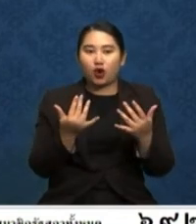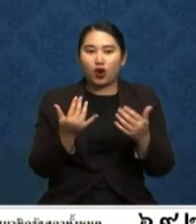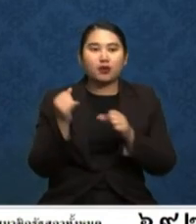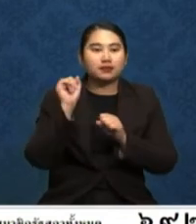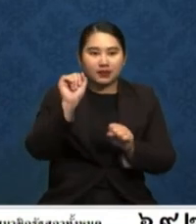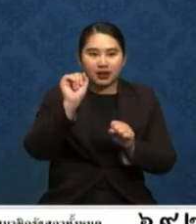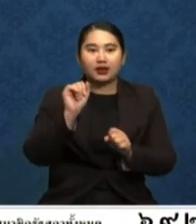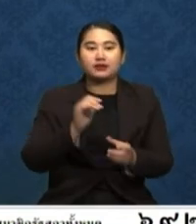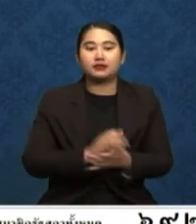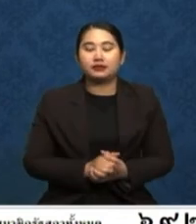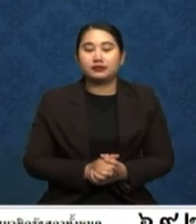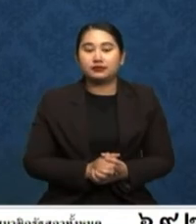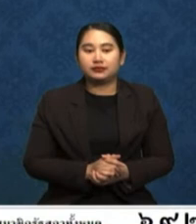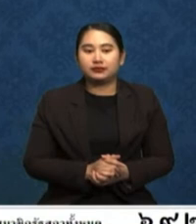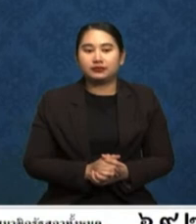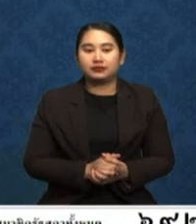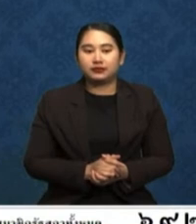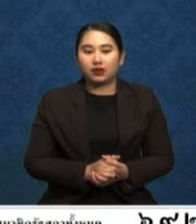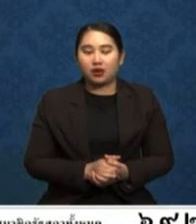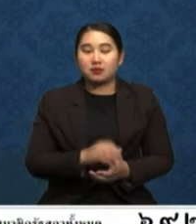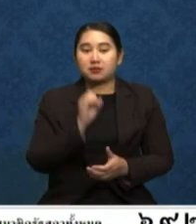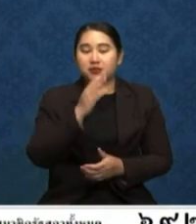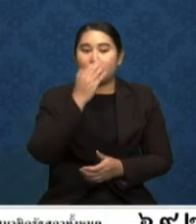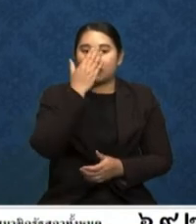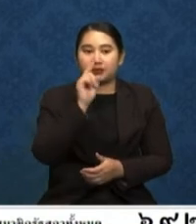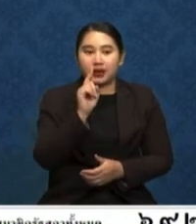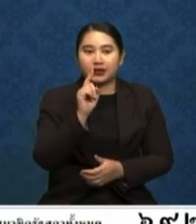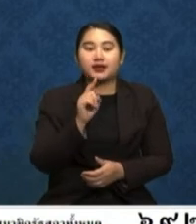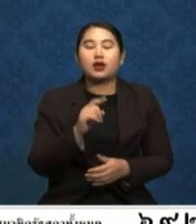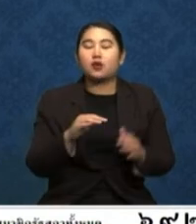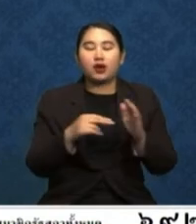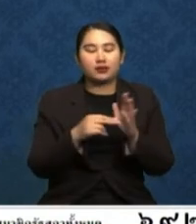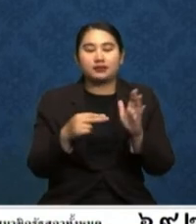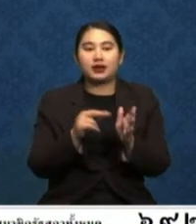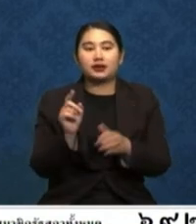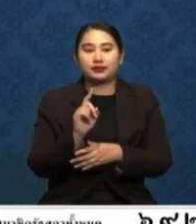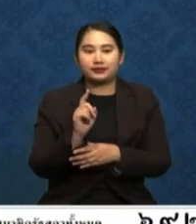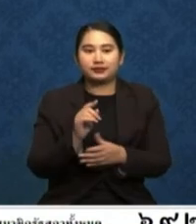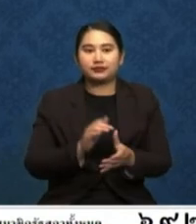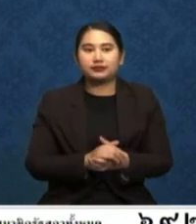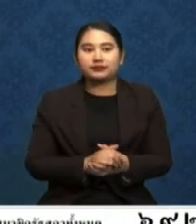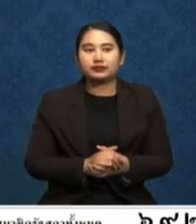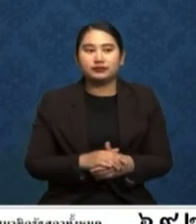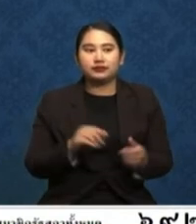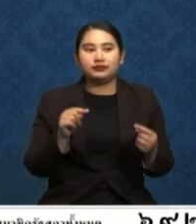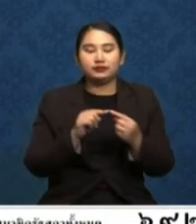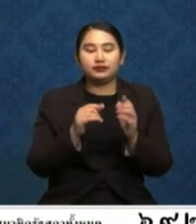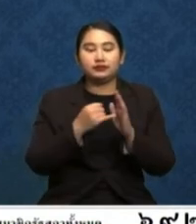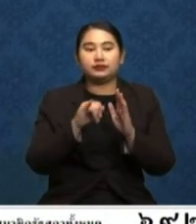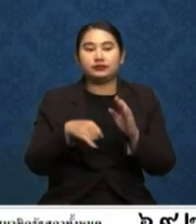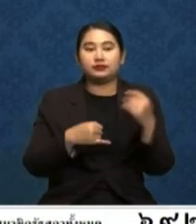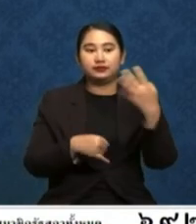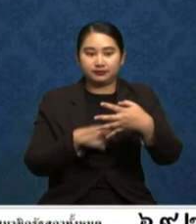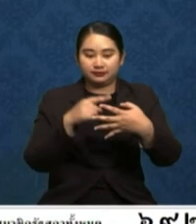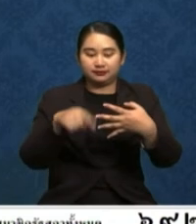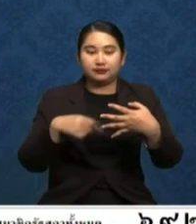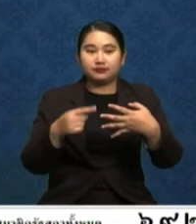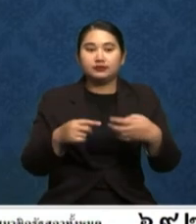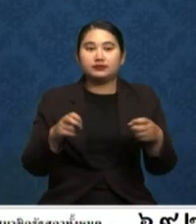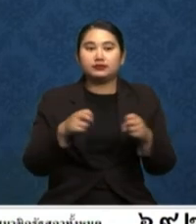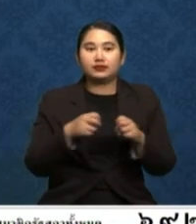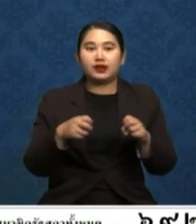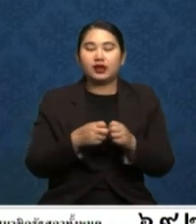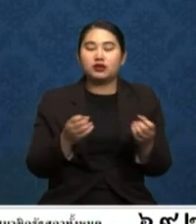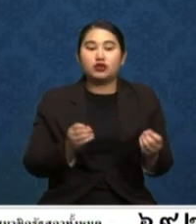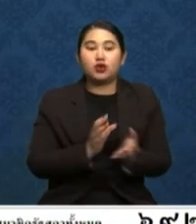ทีหลังค่ะการระบุเช่นนี้ค่ะท่านประธานเท่ากับว่าพื้นที่ 4จังหวัดเนี่ยอาจจะเจอกับการสูญ